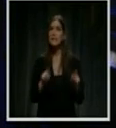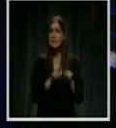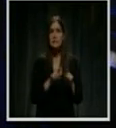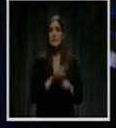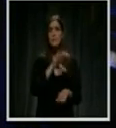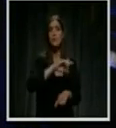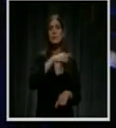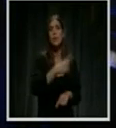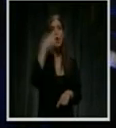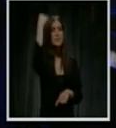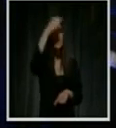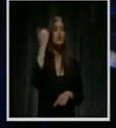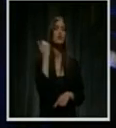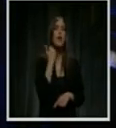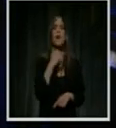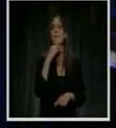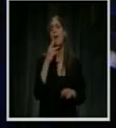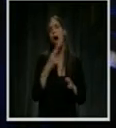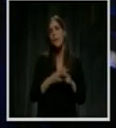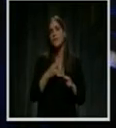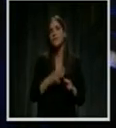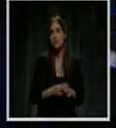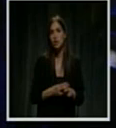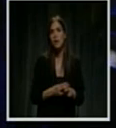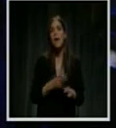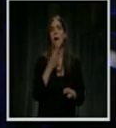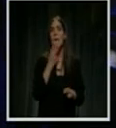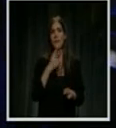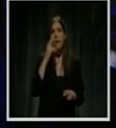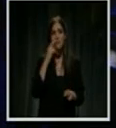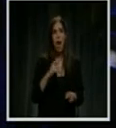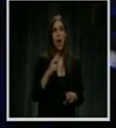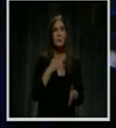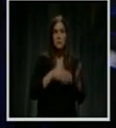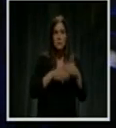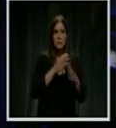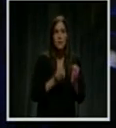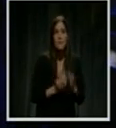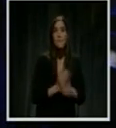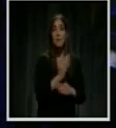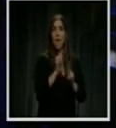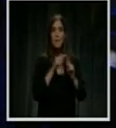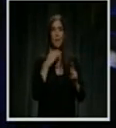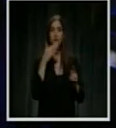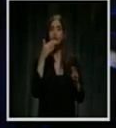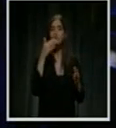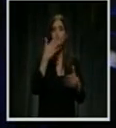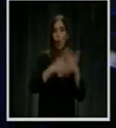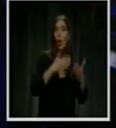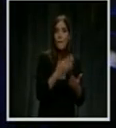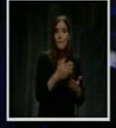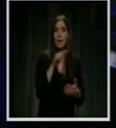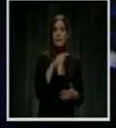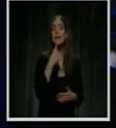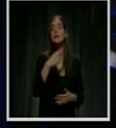ġewwa San Ġwan, żviluppi li huma non-starters li l-kull minn qed jipproponihom li jitresqu nibagħtilhom messaġġ wieħed. Tresquhomx